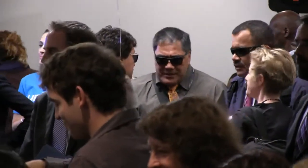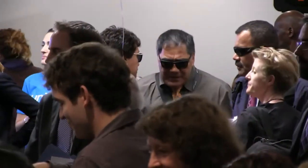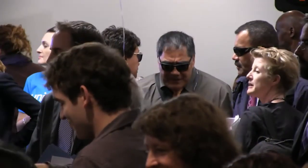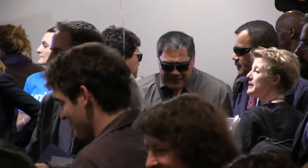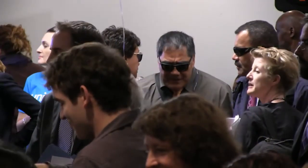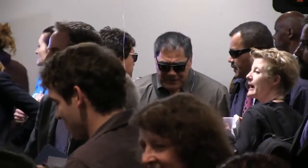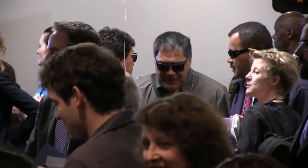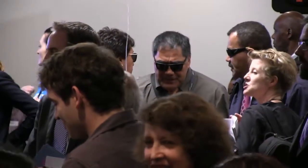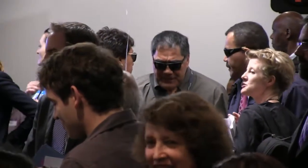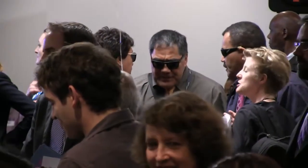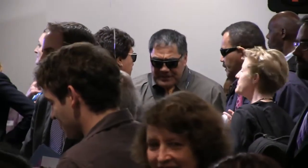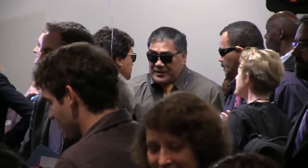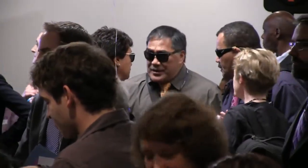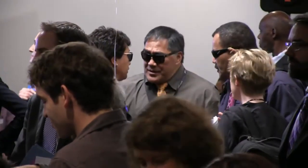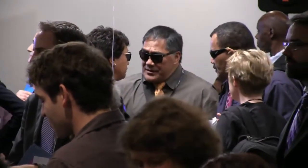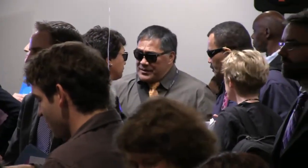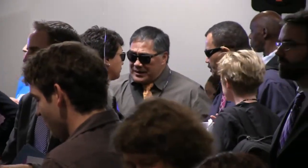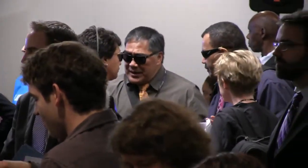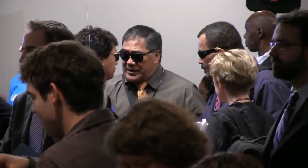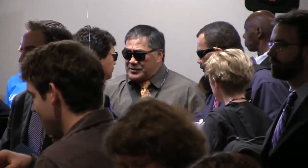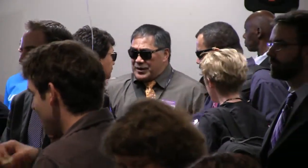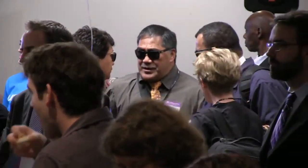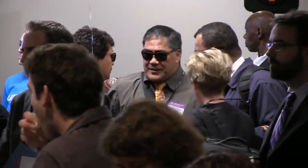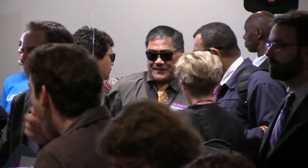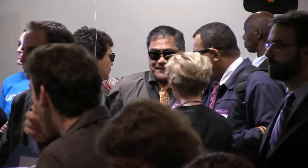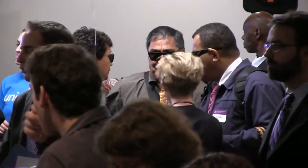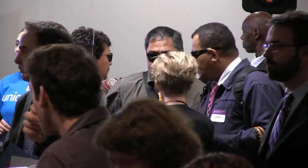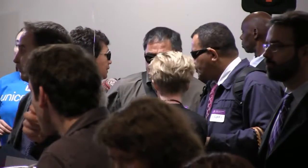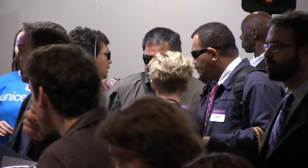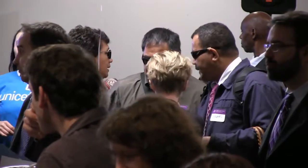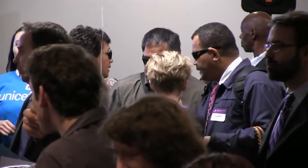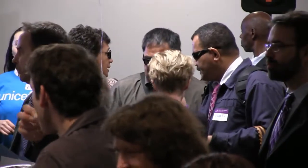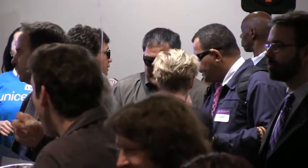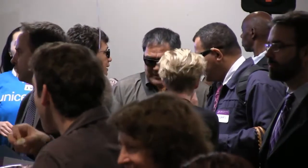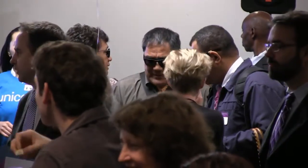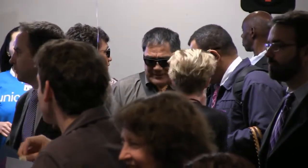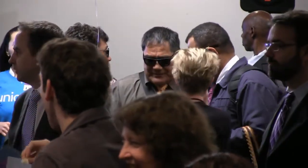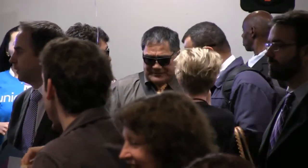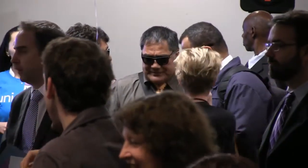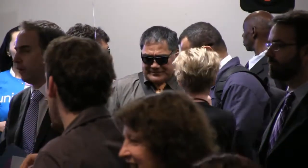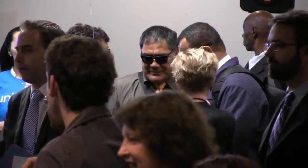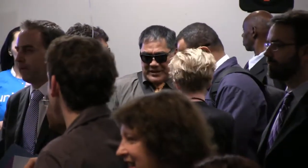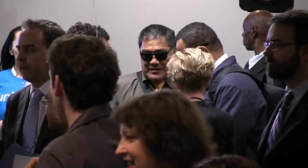Àní wọ́n lẹ́kún rajé ni wọ́n sùn lálẹ́ Ifẹ̀ ṣe ń gbọ́.